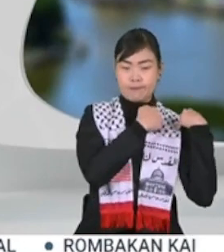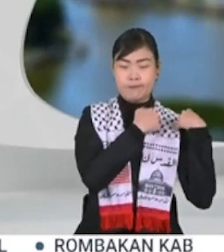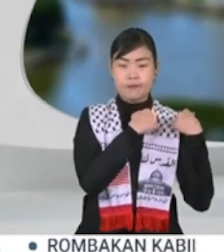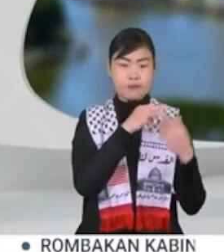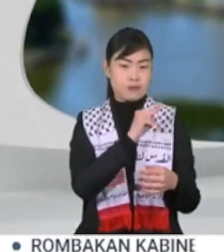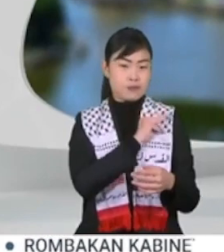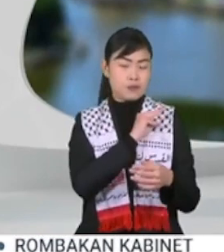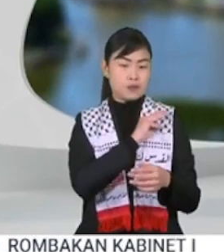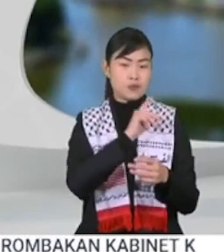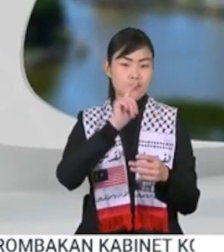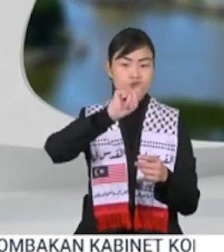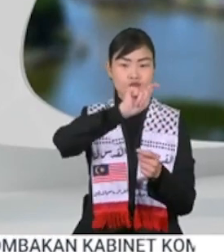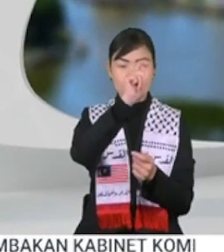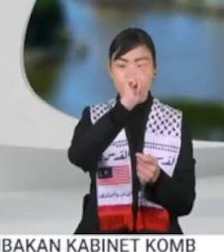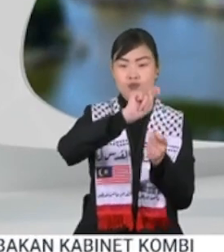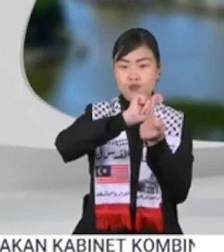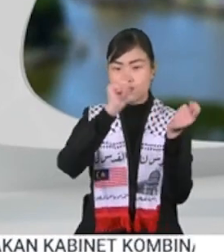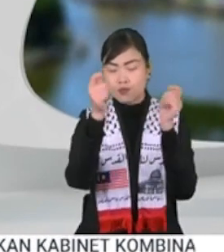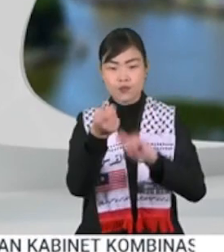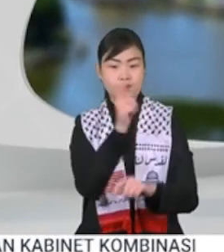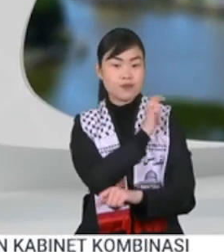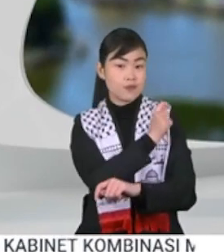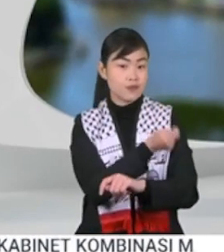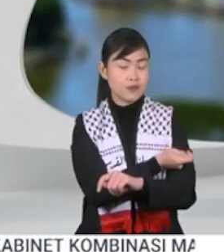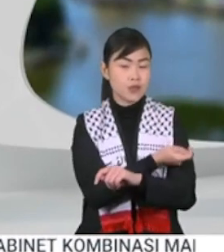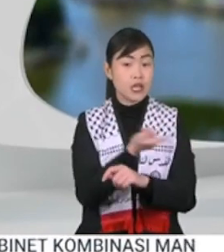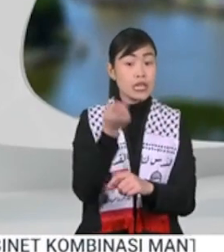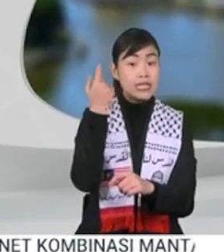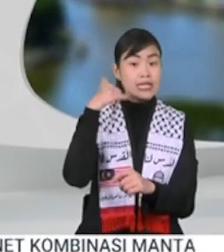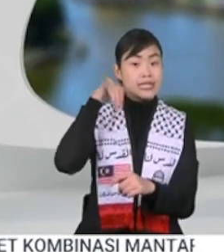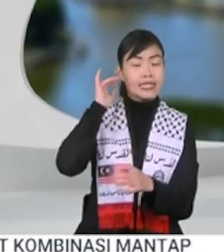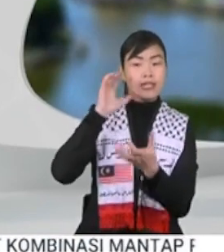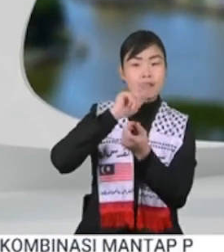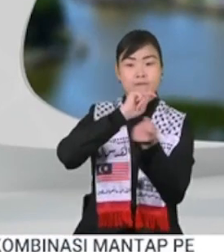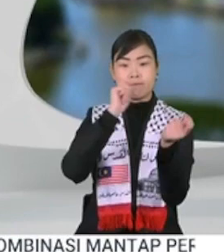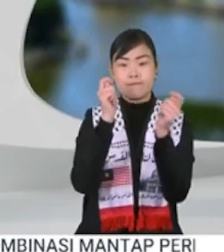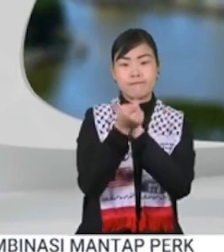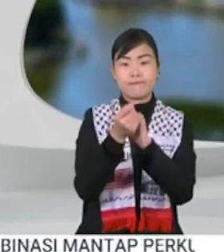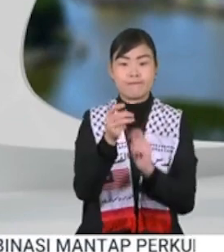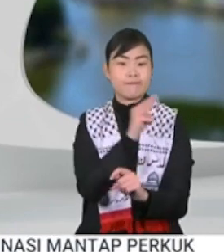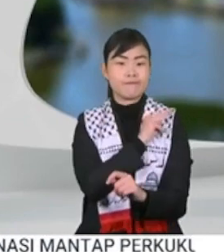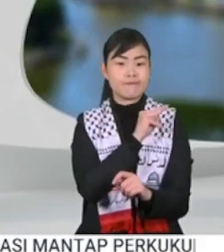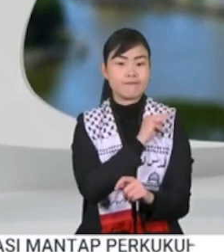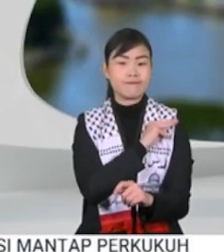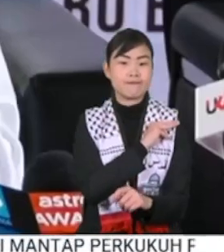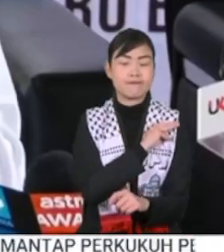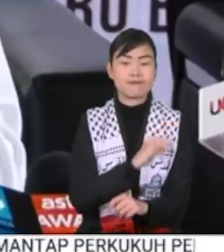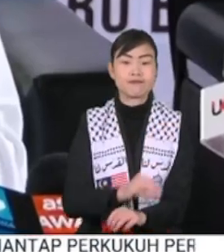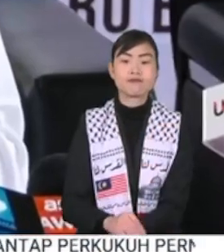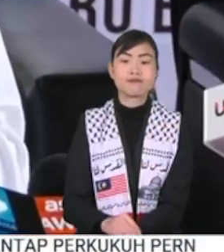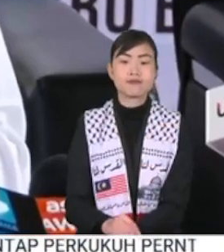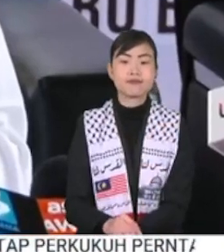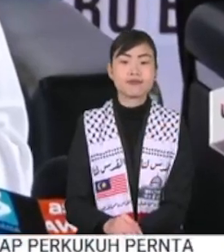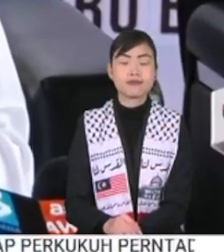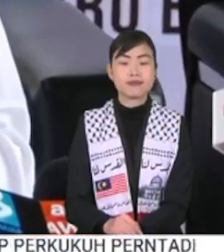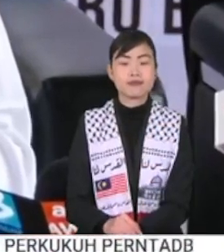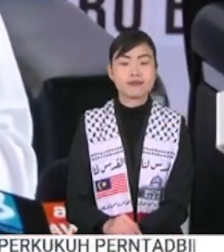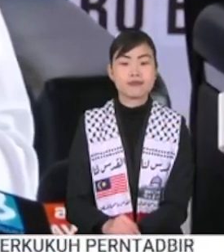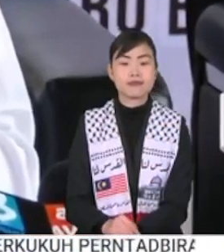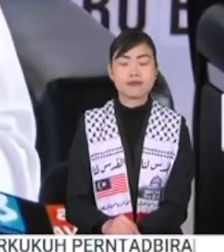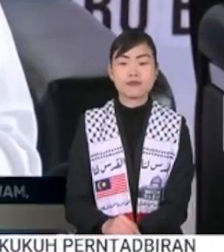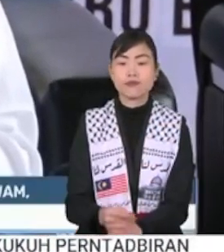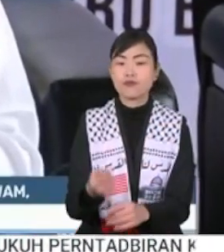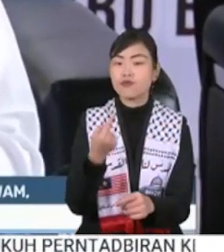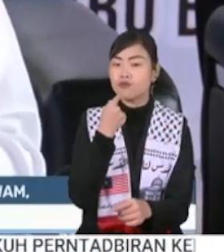peralihan tenaga dan Day guna awam pada rombakan kabinet kerajaan perpaduan semalam